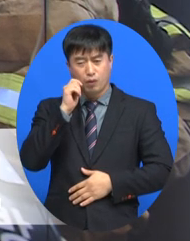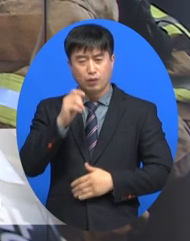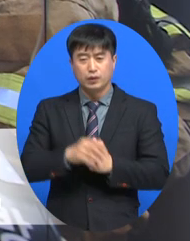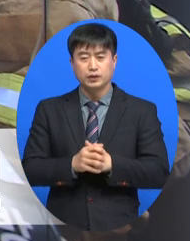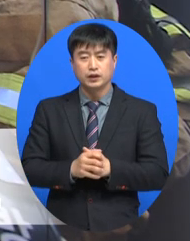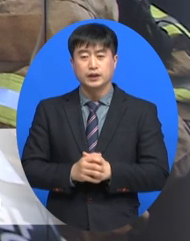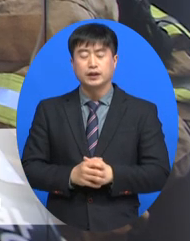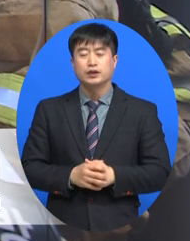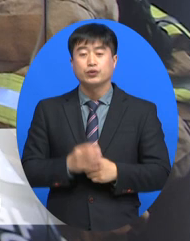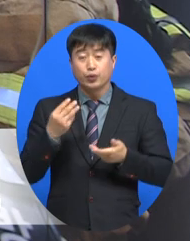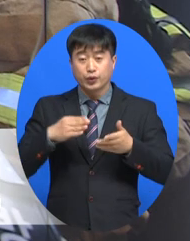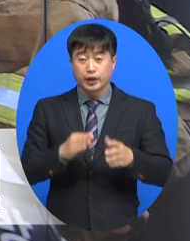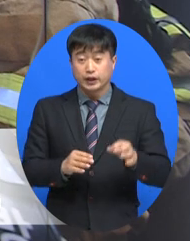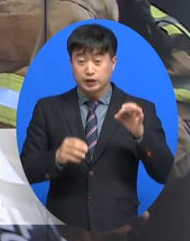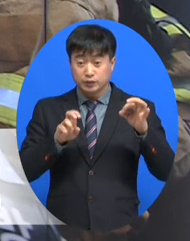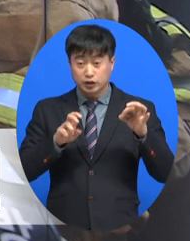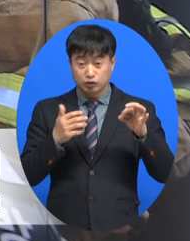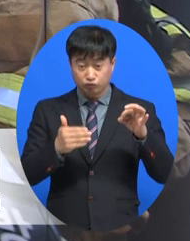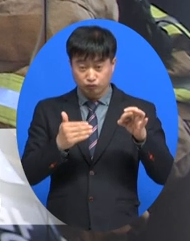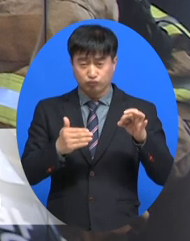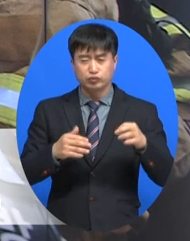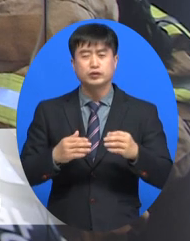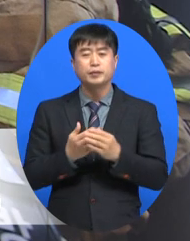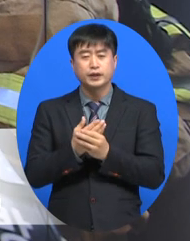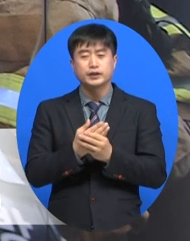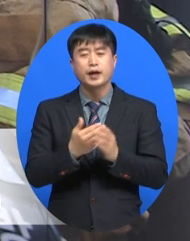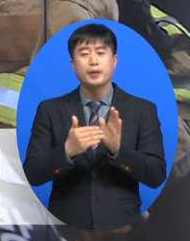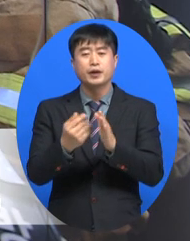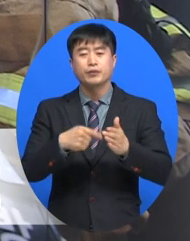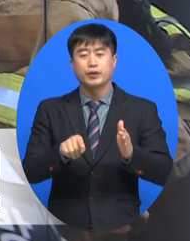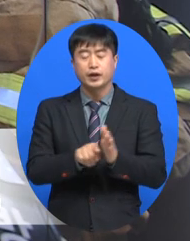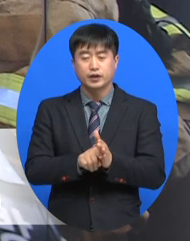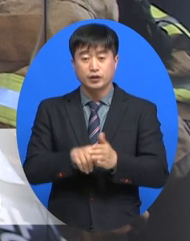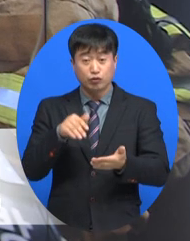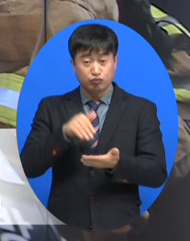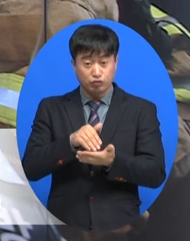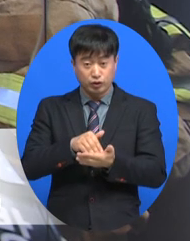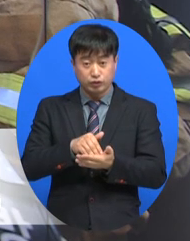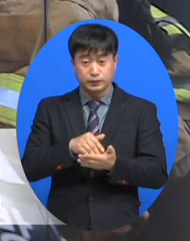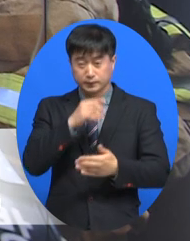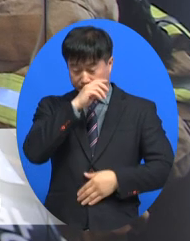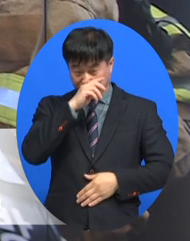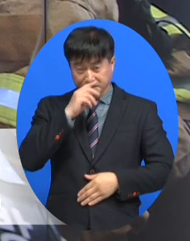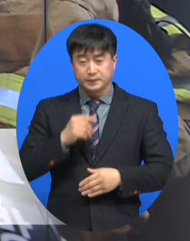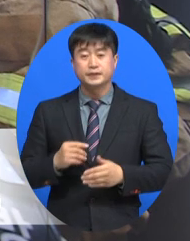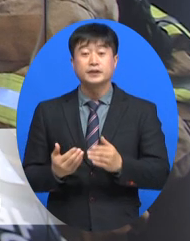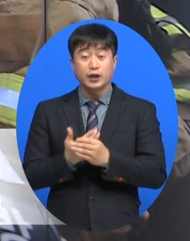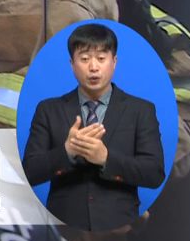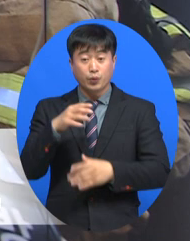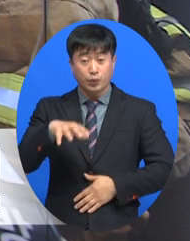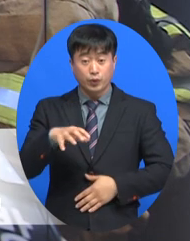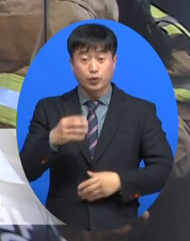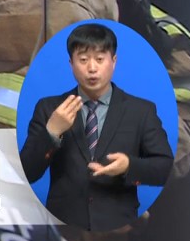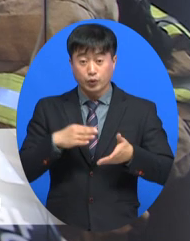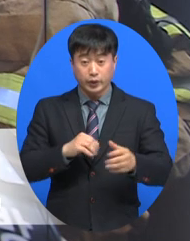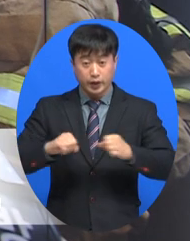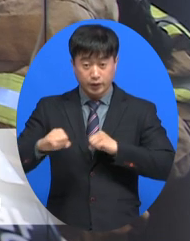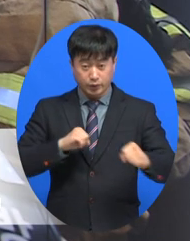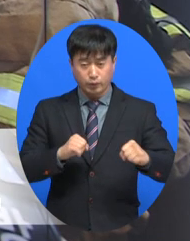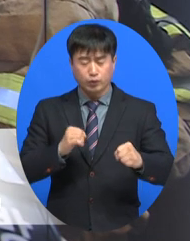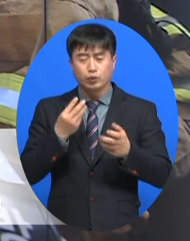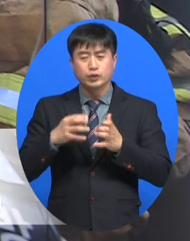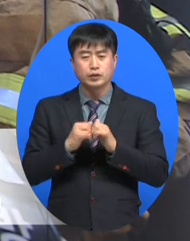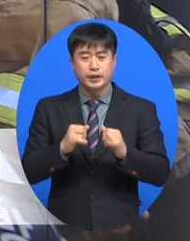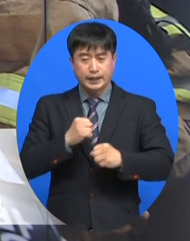제2의 12구 참사를 막기 위해 사회재난 대비 합동훈련을 벌였습니다. 끔찍한 사고 현장에서 경기도가 어떻게 대처하고